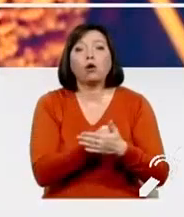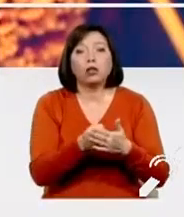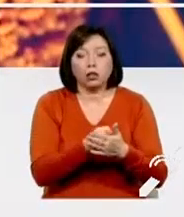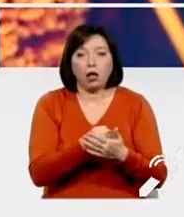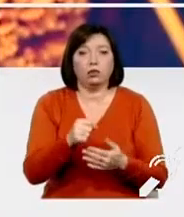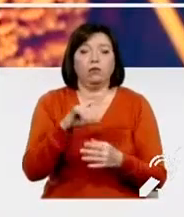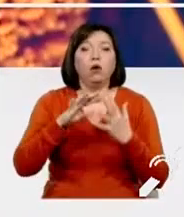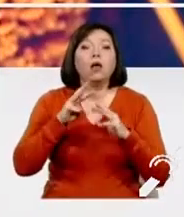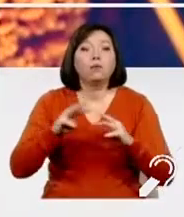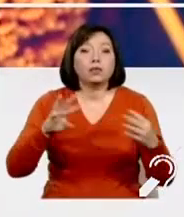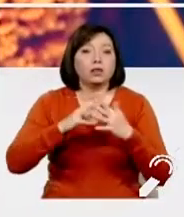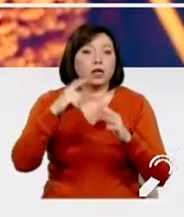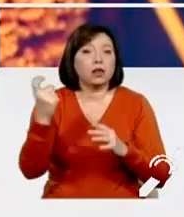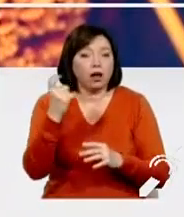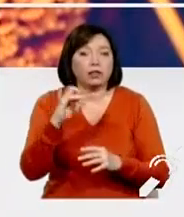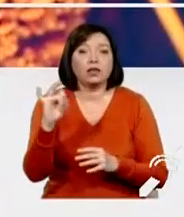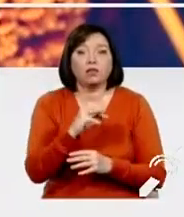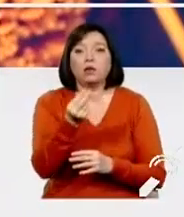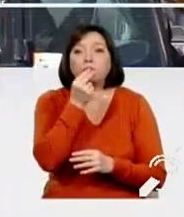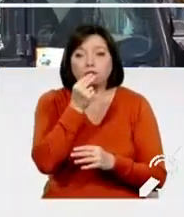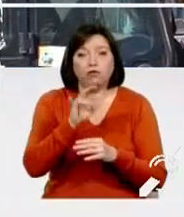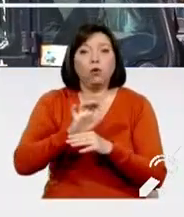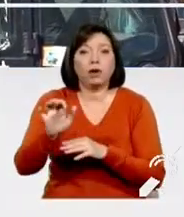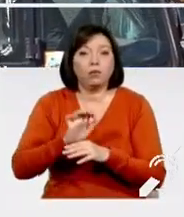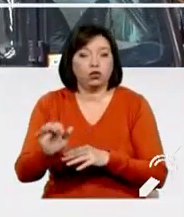Ministerului Agriculturii și Industriei Alimentare.